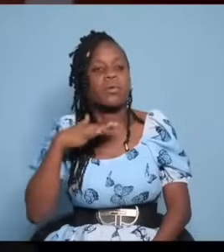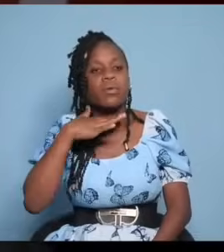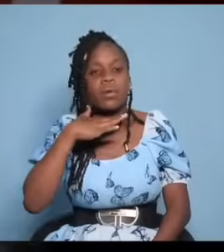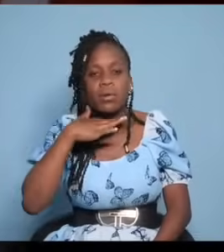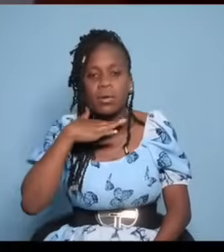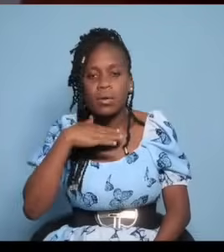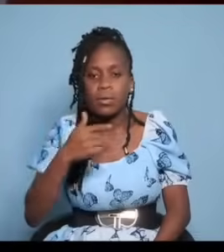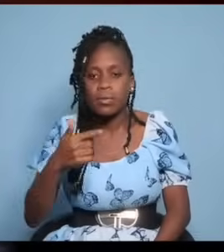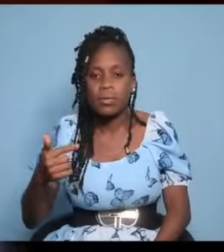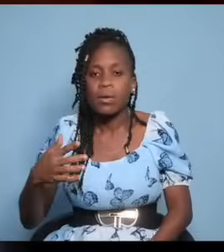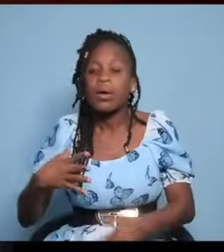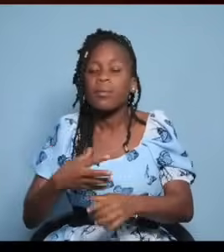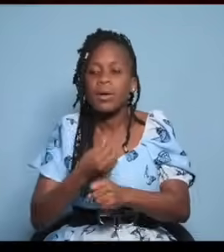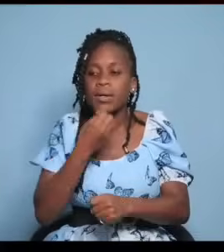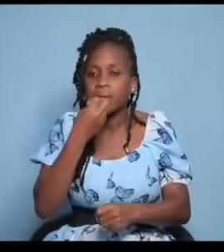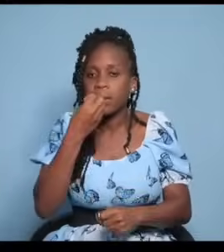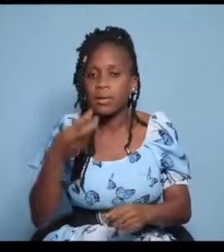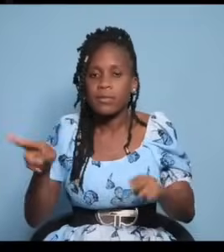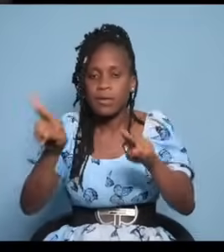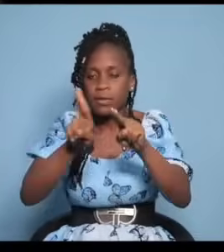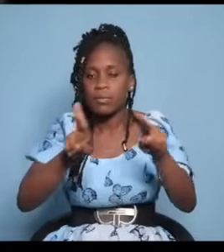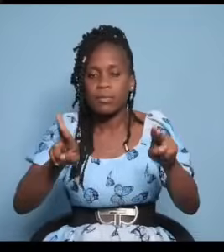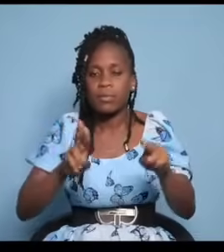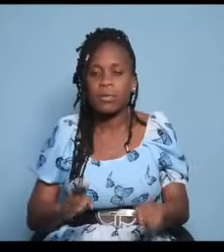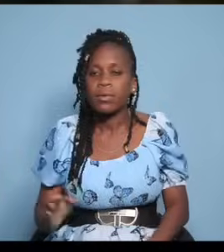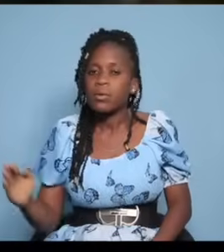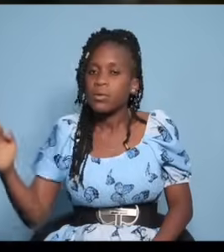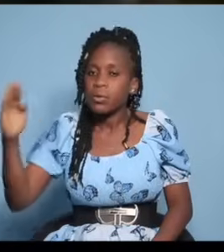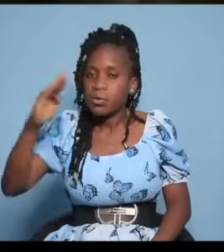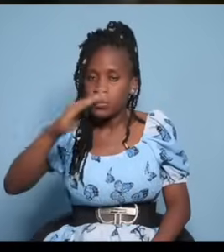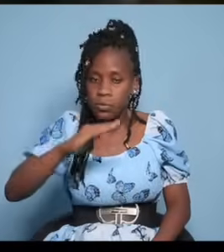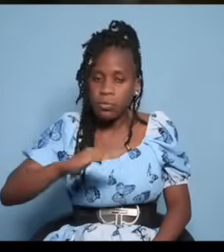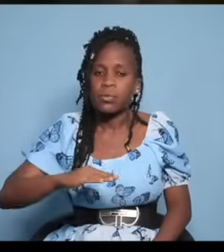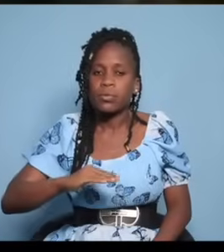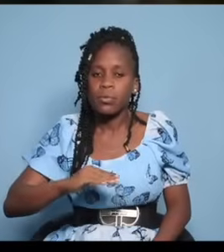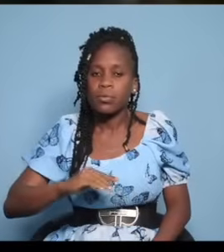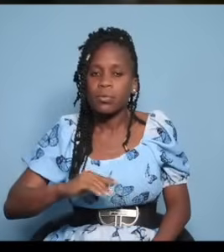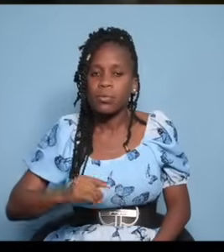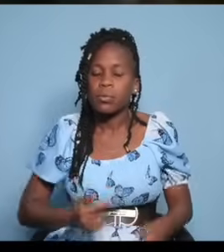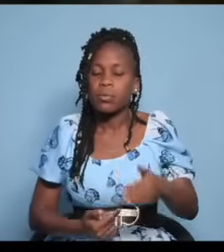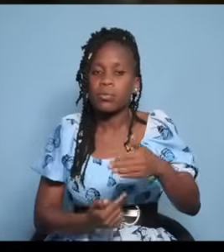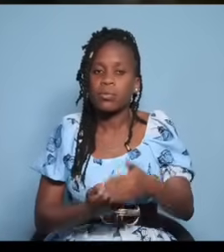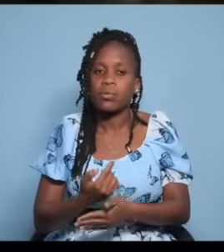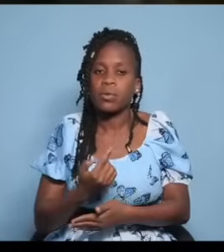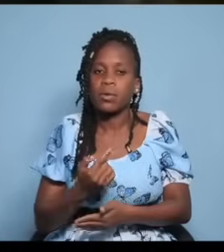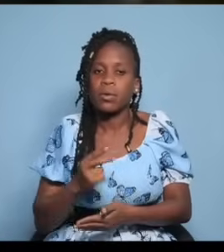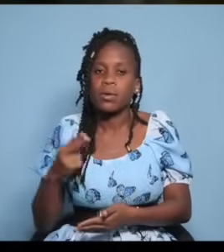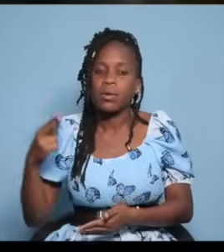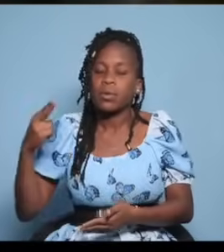Walikuwa wameshapata taarifa rasmi kwamba mnamo jioni walipoondoka katika jiji la Entebbe,